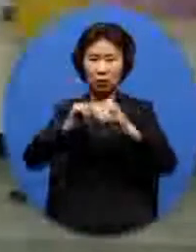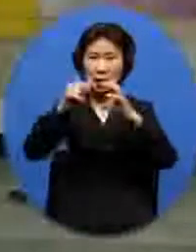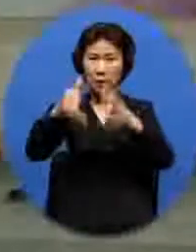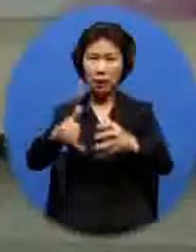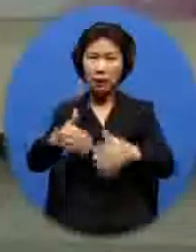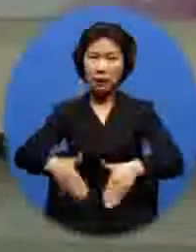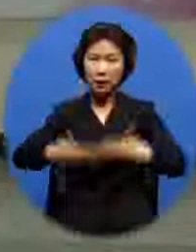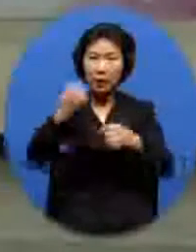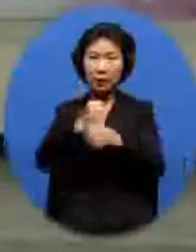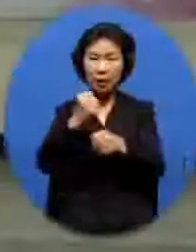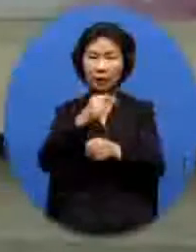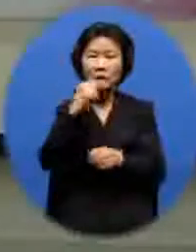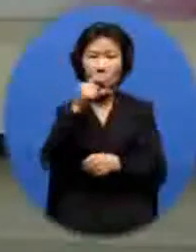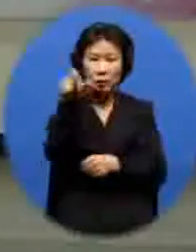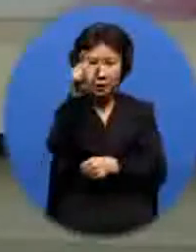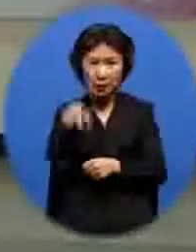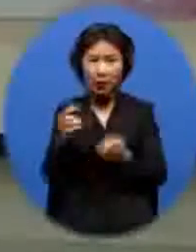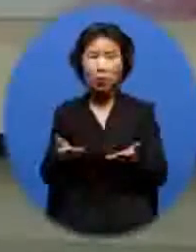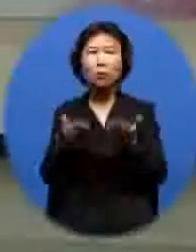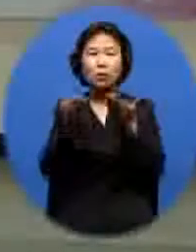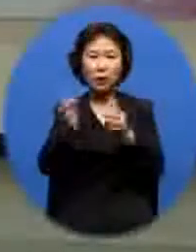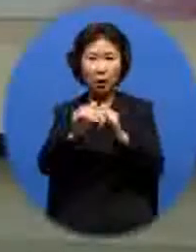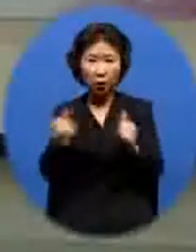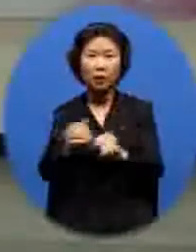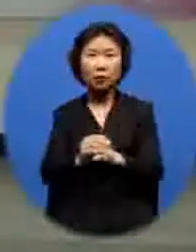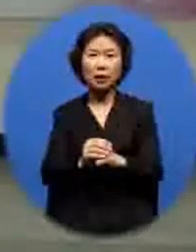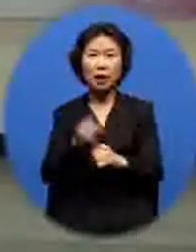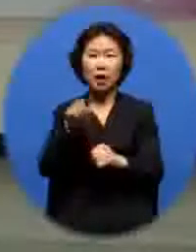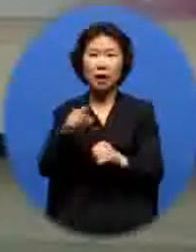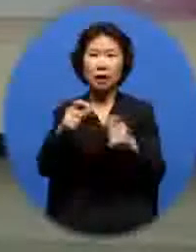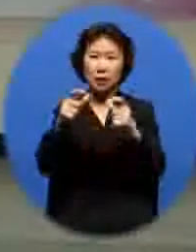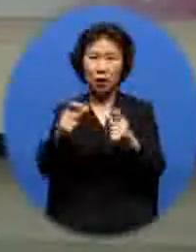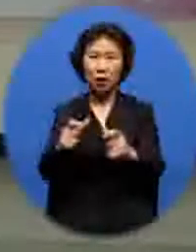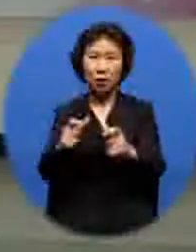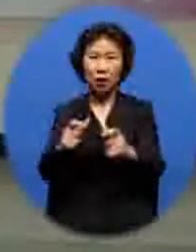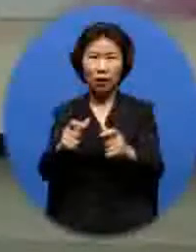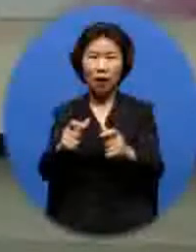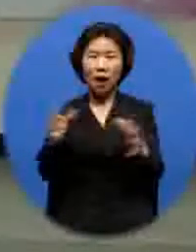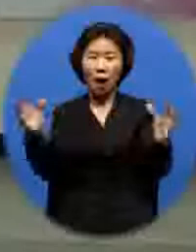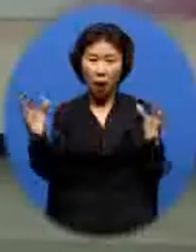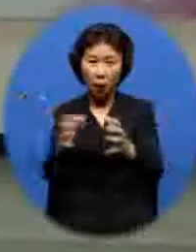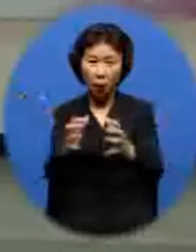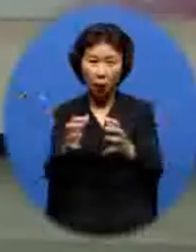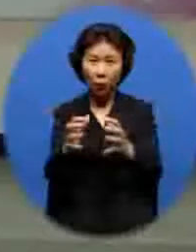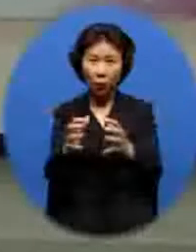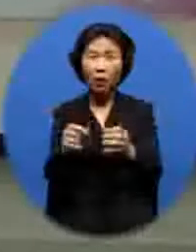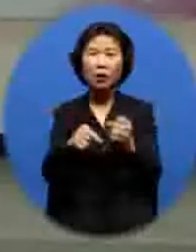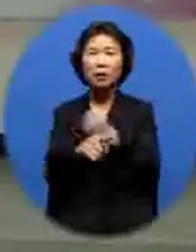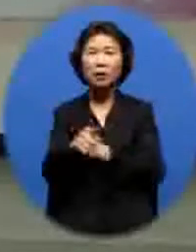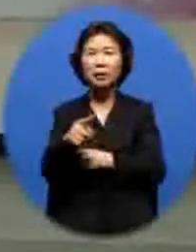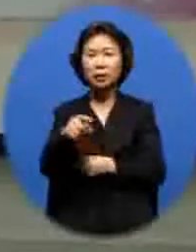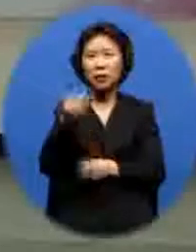만들어온 적십자 봉사원들. 이번 행사는 우리 지역의 적십자 봉사원들이 한데 어우러지는 뜻깊은 기회였습니다.